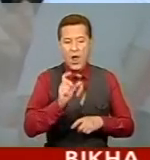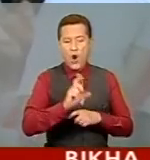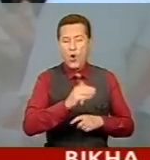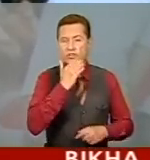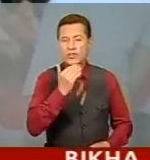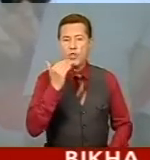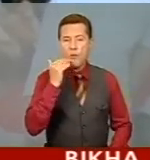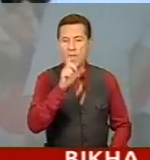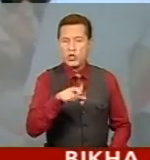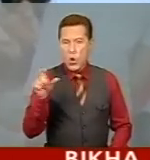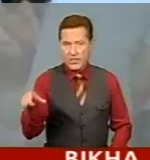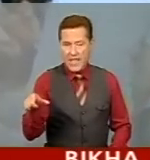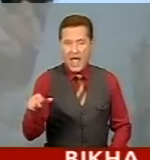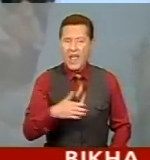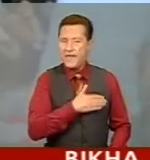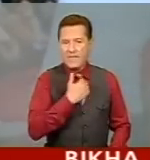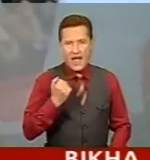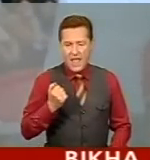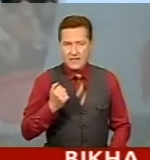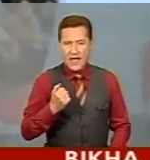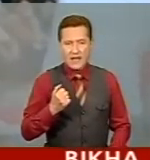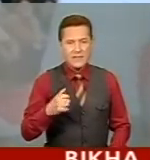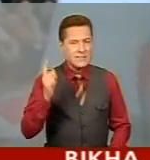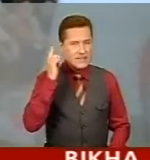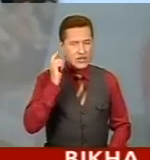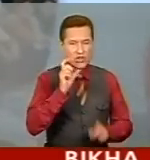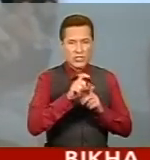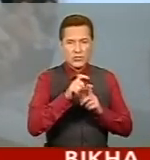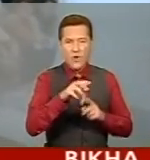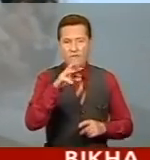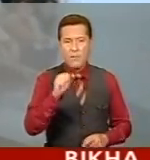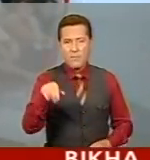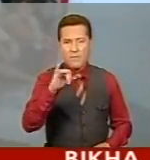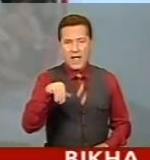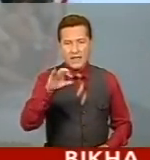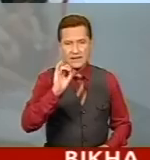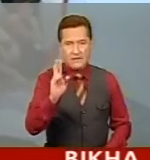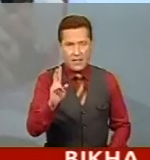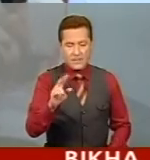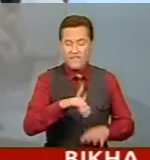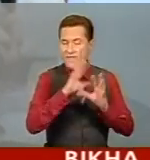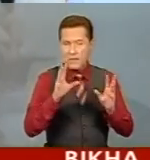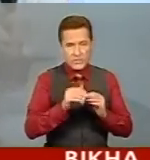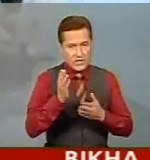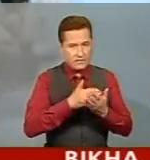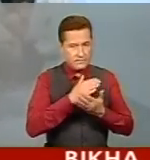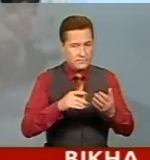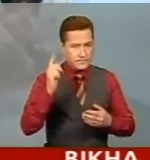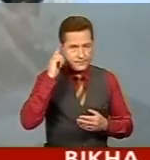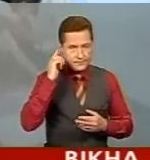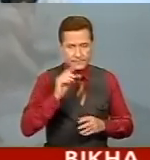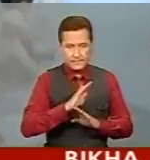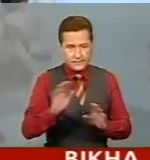багато не хочуть взагалі слухати тут слово «Майдан». Взагалі. Потому